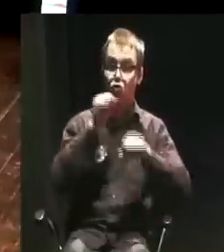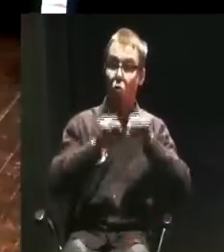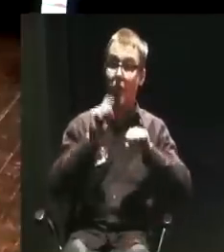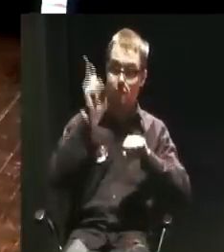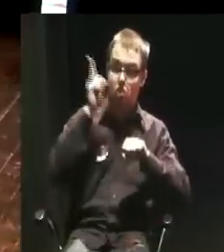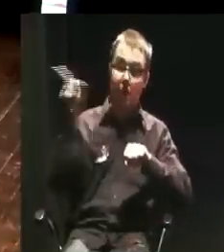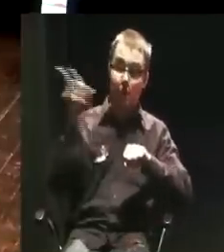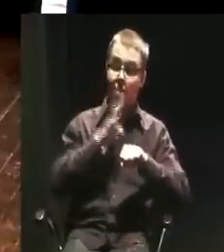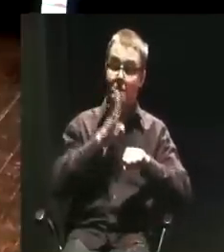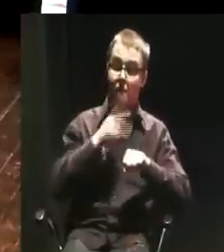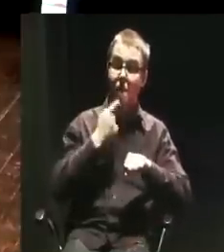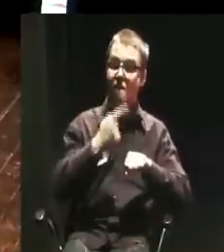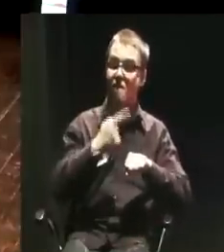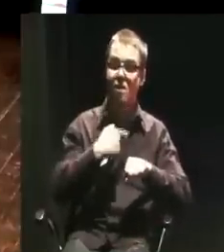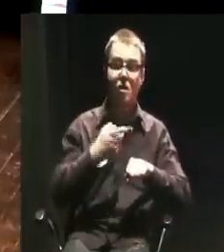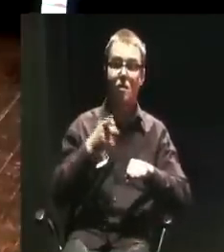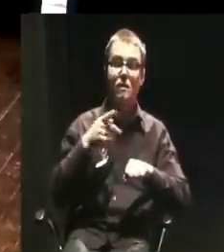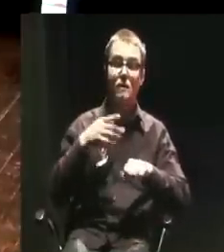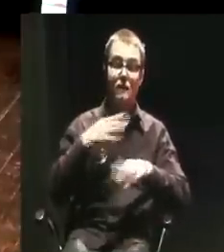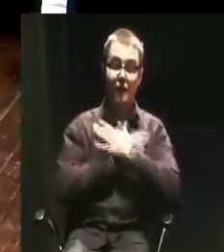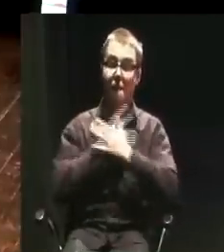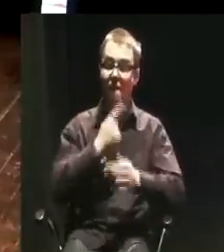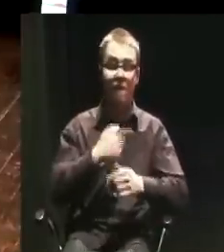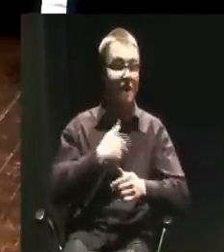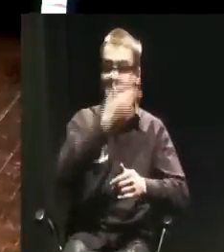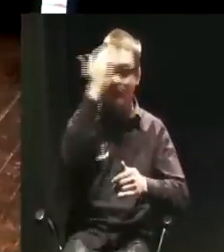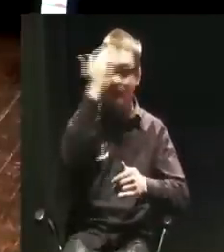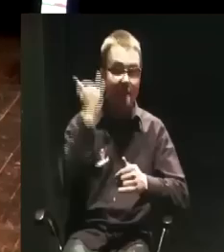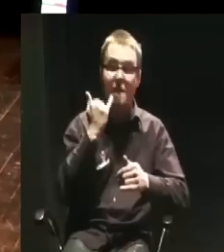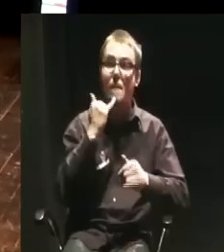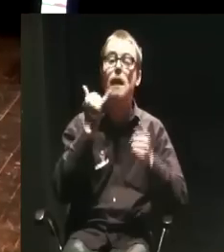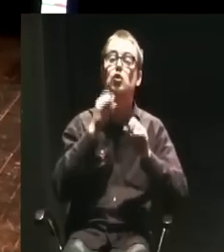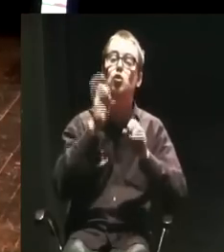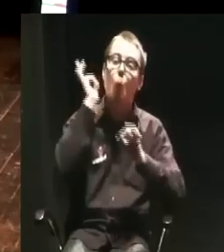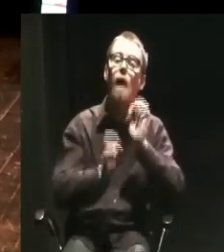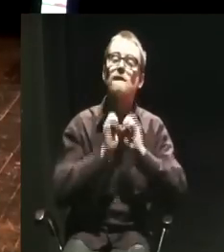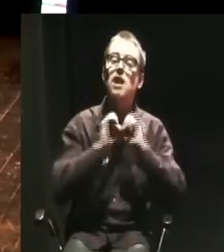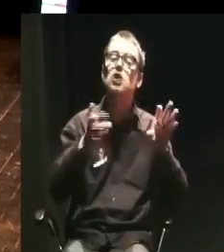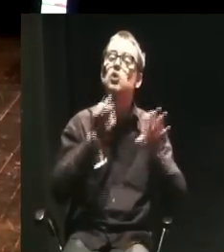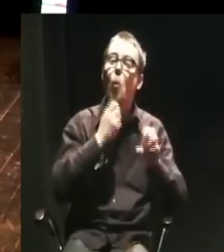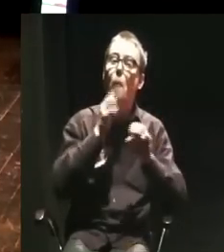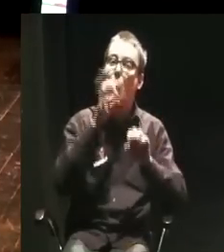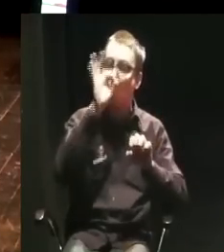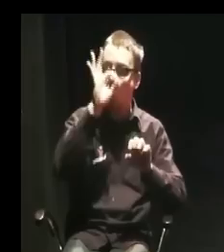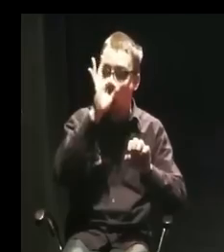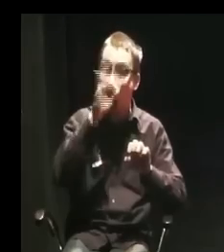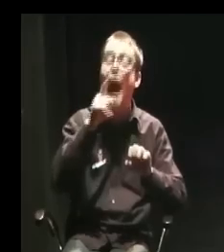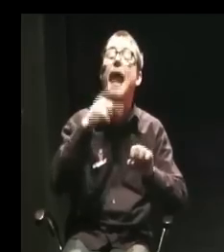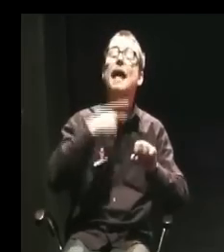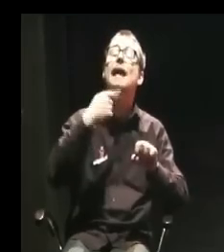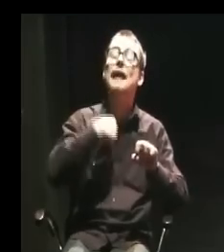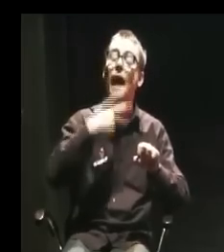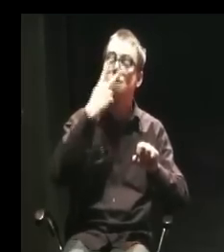Nie wiem, jaka jest definicja pornografii, ale potrafię ją wskazać. Ja nie wiem, jaka jest